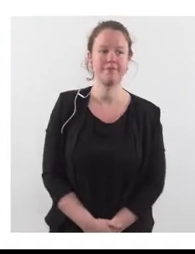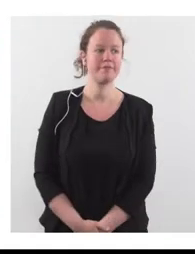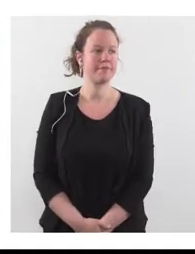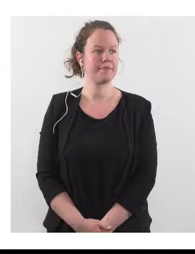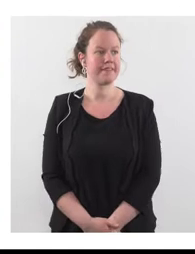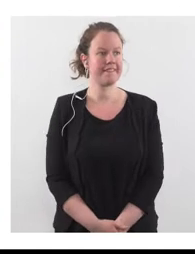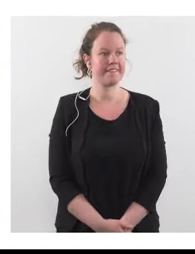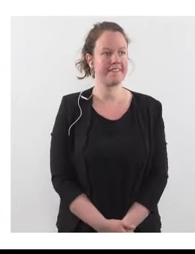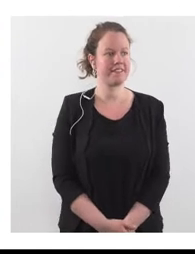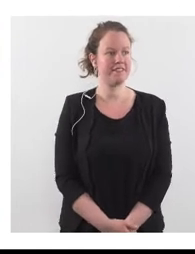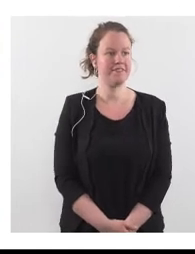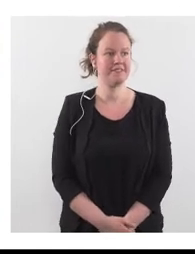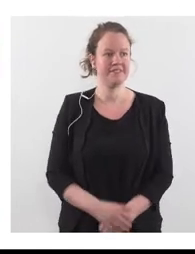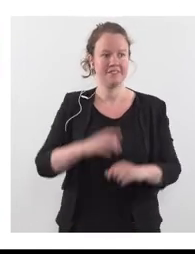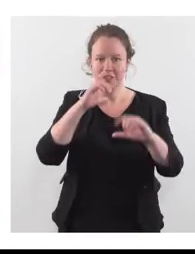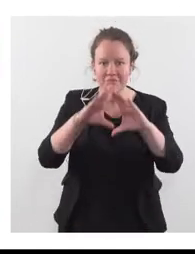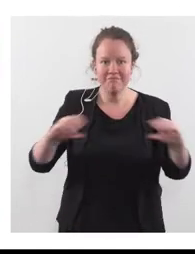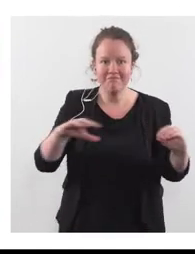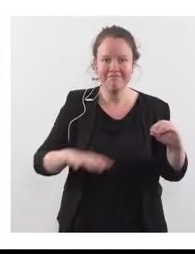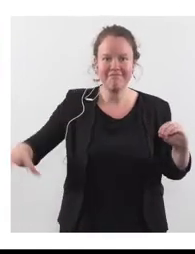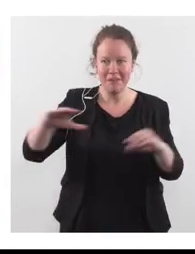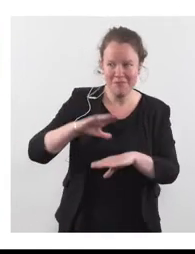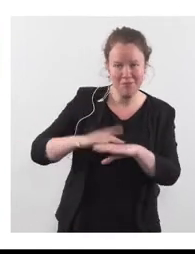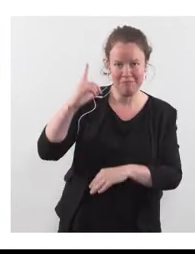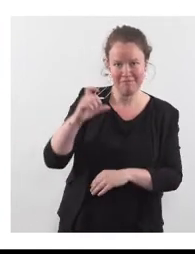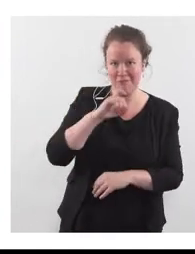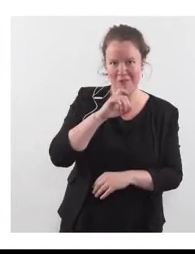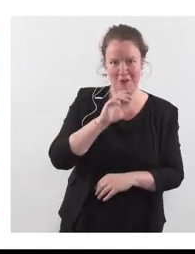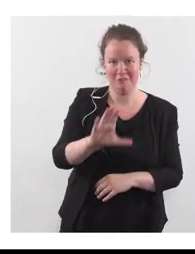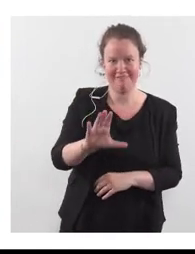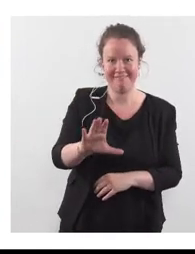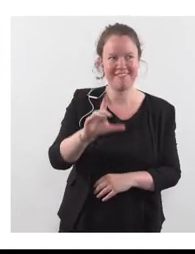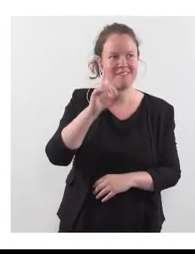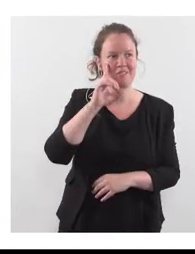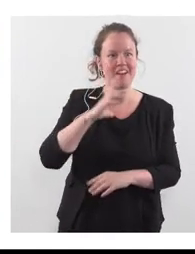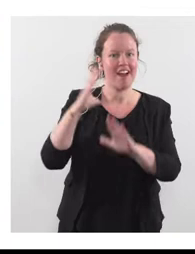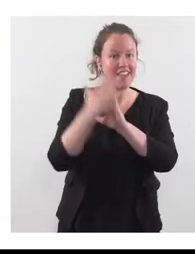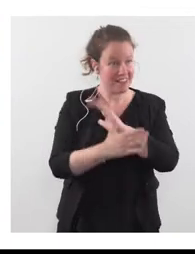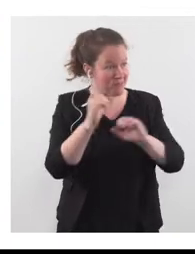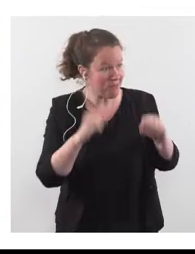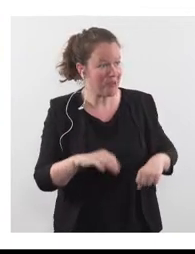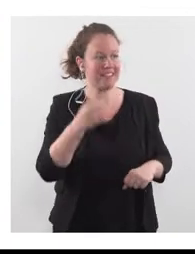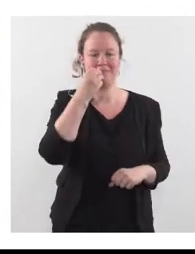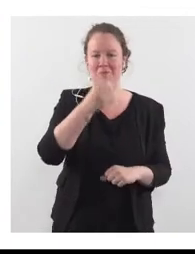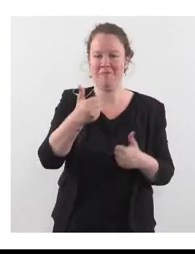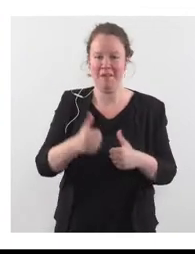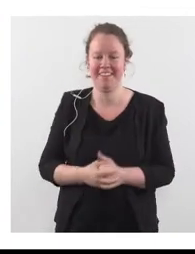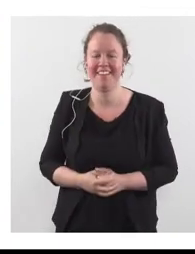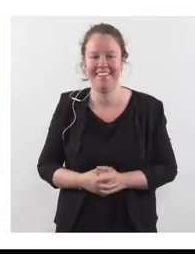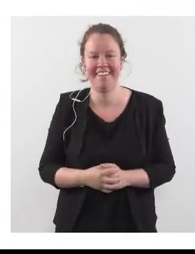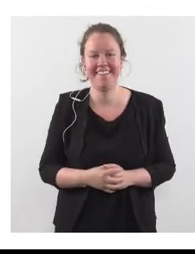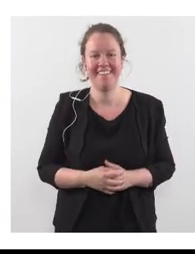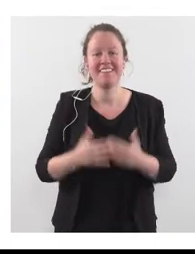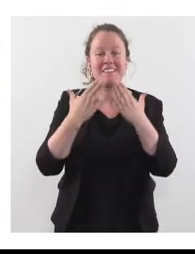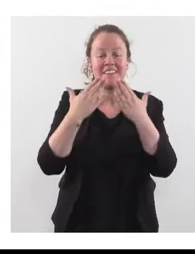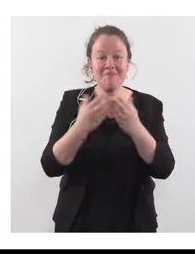C'est formidable, vous vous taisez tous, mais je crois que j'ai pas encore le go pour démarrer, parce que vous avez compris qu'il y avait aussi du online. Si, on peut démarrer. Donc je peux démarrer.